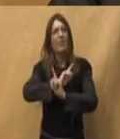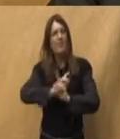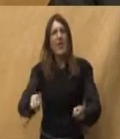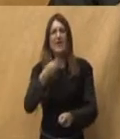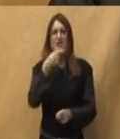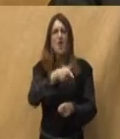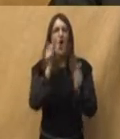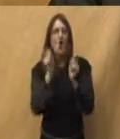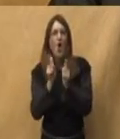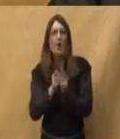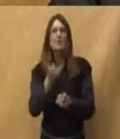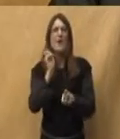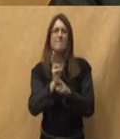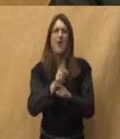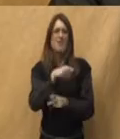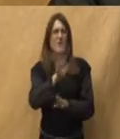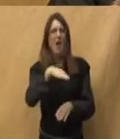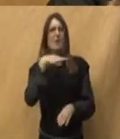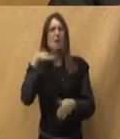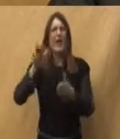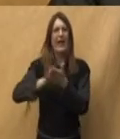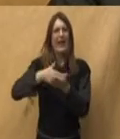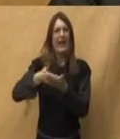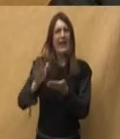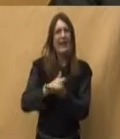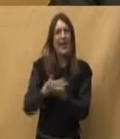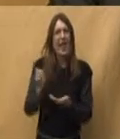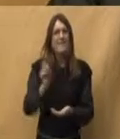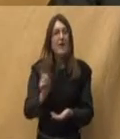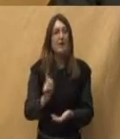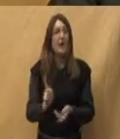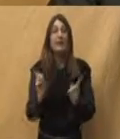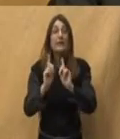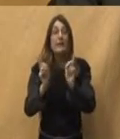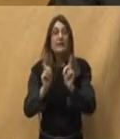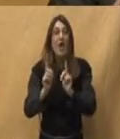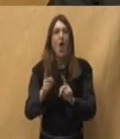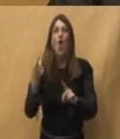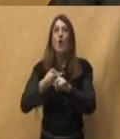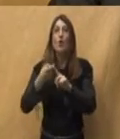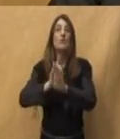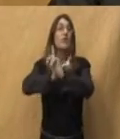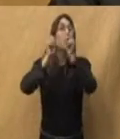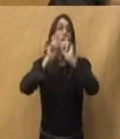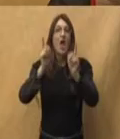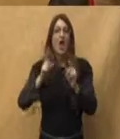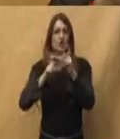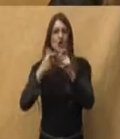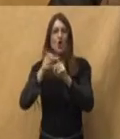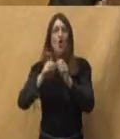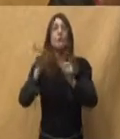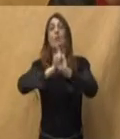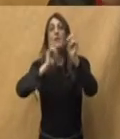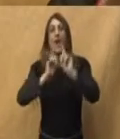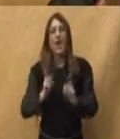jesti kolače. Joj, pazi, to su kremasti kolači. Ovo je puno ne, ni posto krumpir, ni posto škrob. Ja